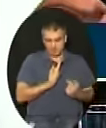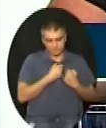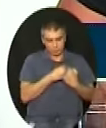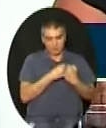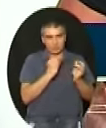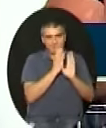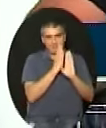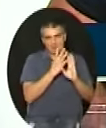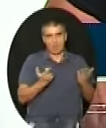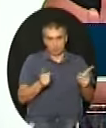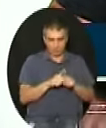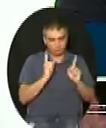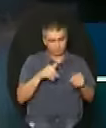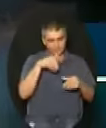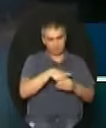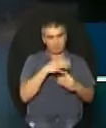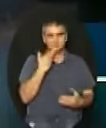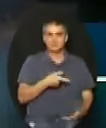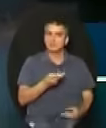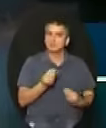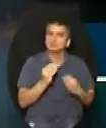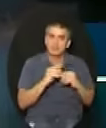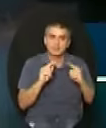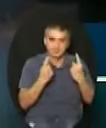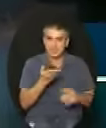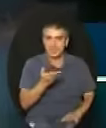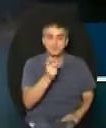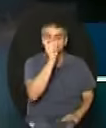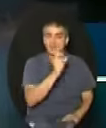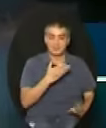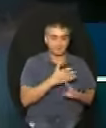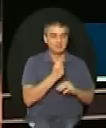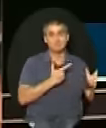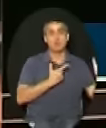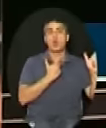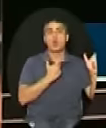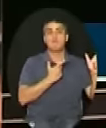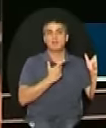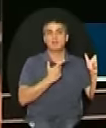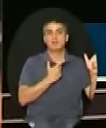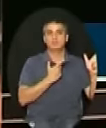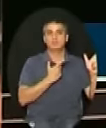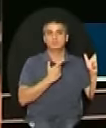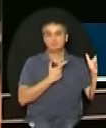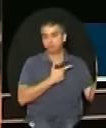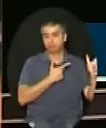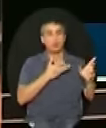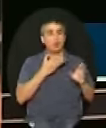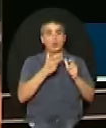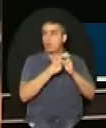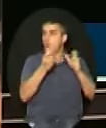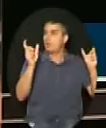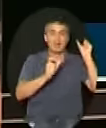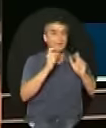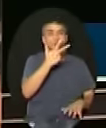בטרור כמו שצריך אצלנו. יואב, בכל זאת יש מקרה פה שאדם נכנס עם רובה צער. לעולם הומה